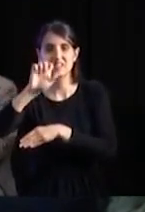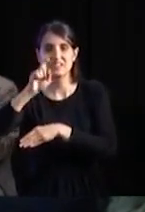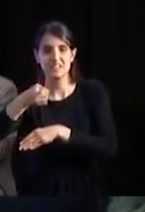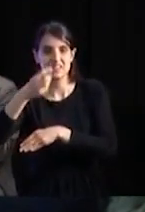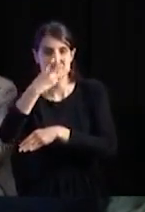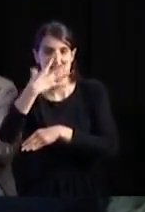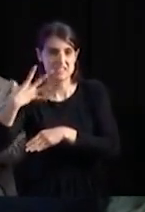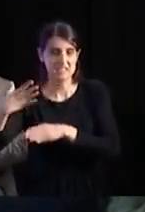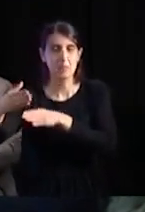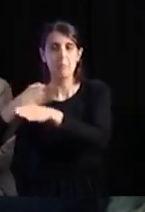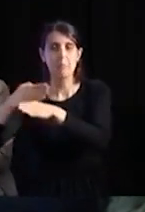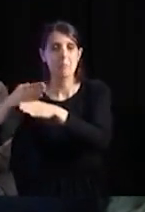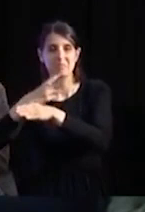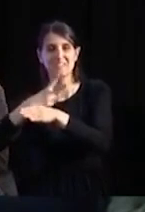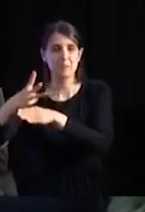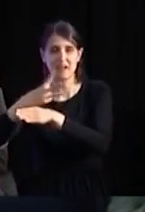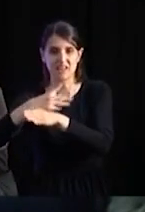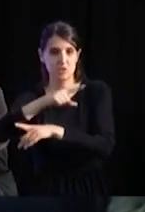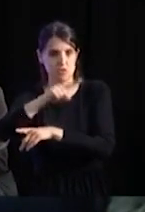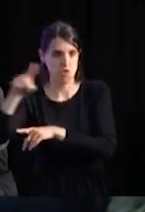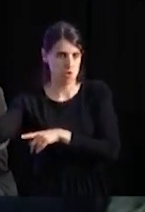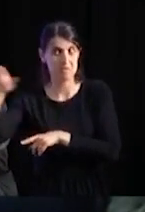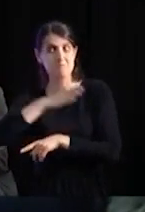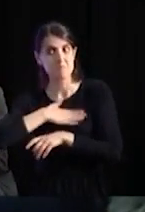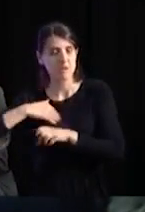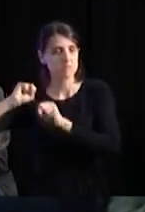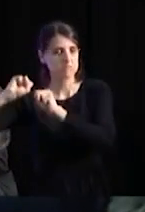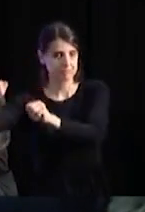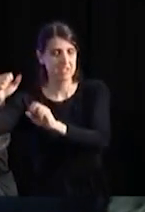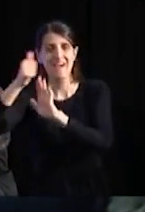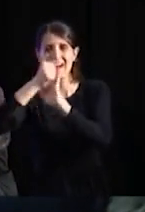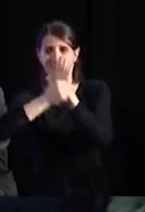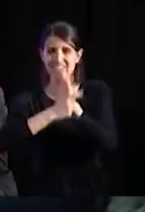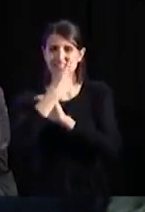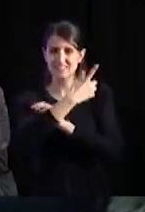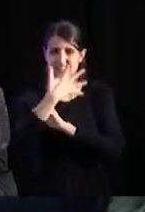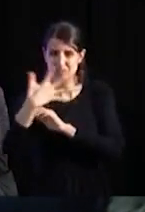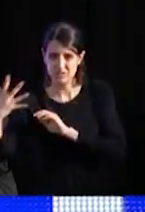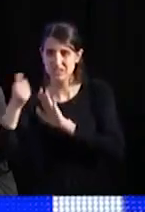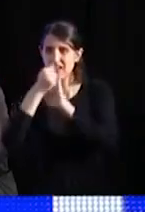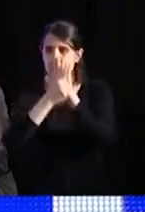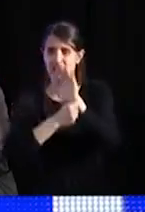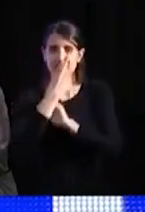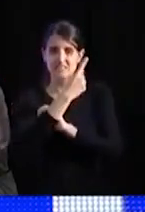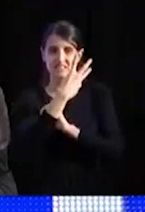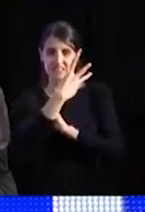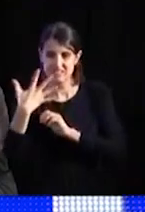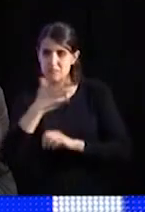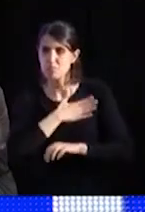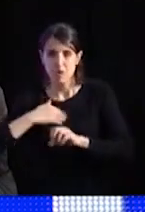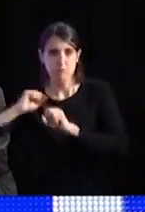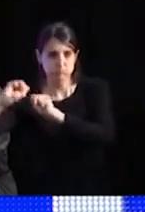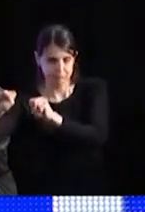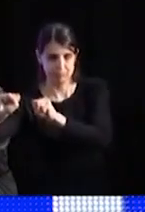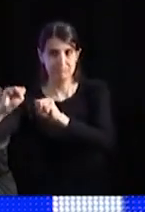de Colón. Això és el que volem anar a bloquejar. L'article 155, el 135, nosaltres anem allà a